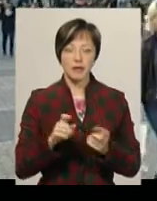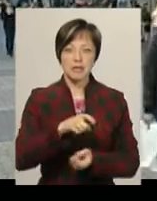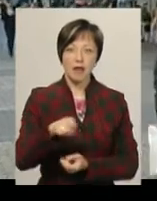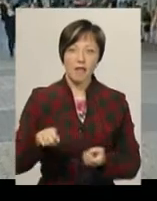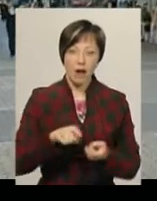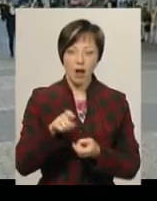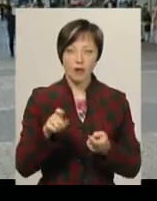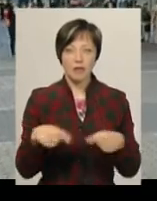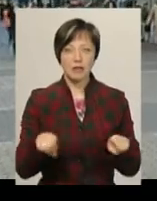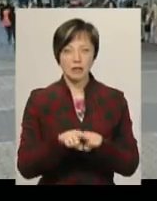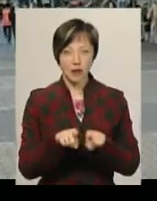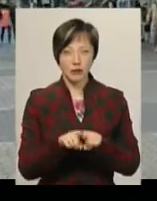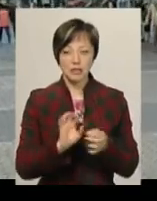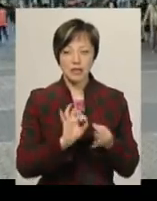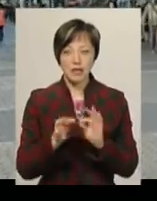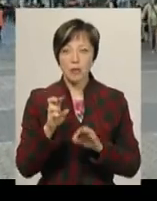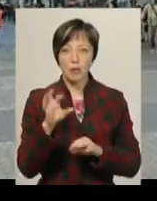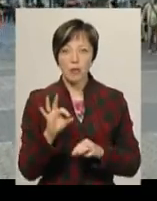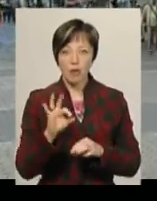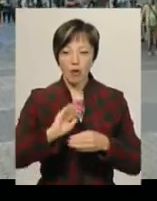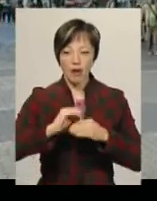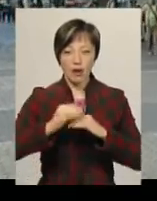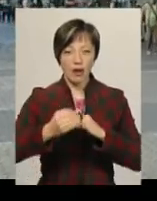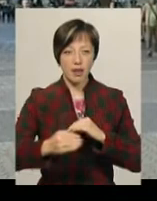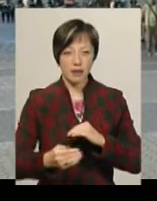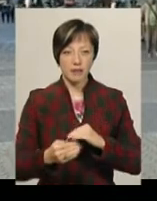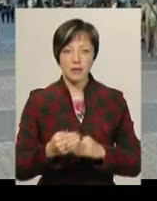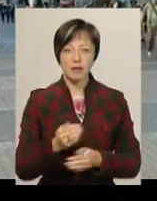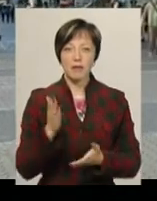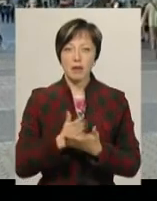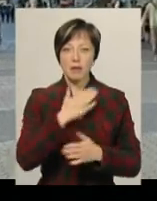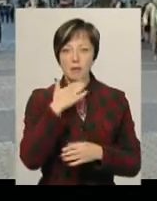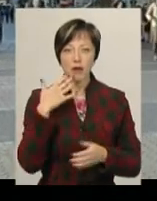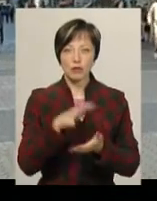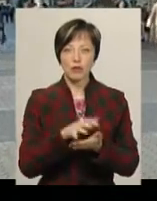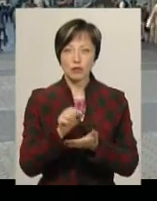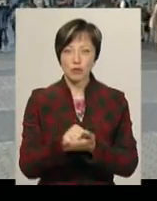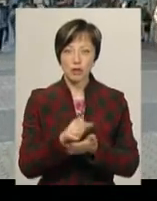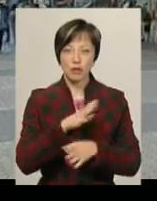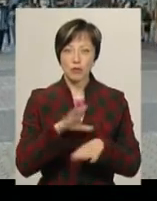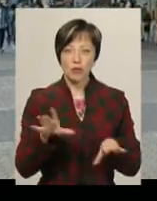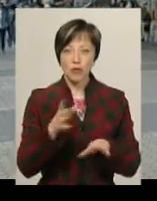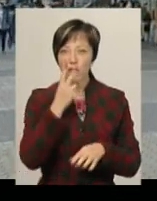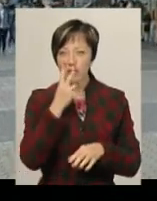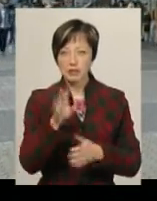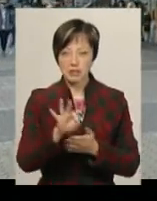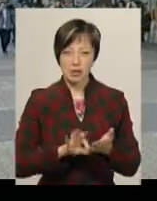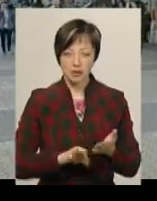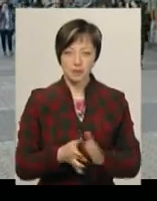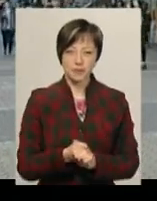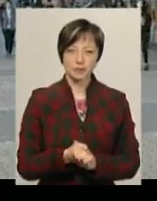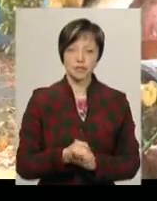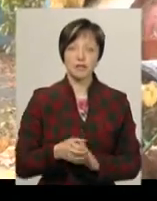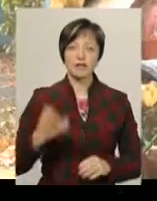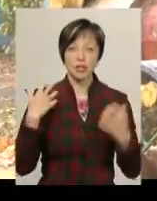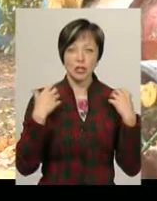заварювання, воно також складне, тому що воно рельєфне і воно мало дуже багато пошкоджень, які не були видимі зразу. За словами Василя